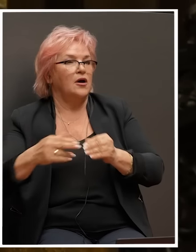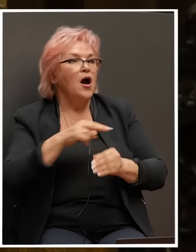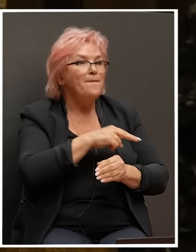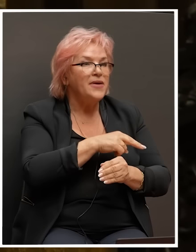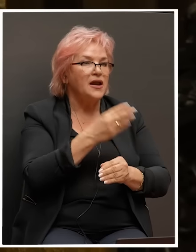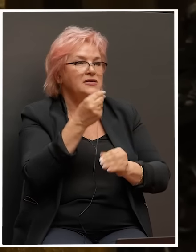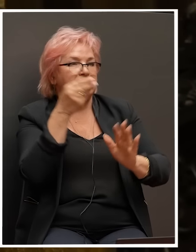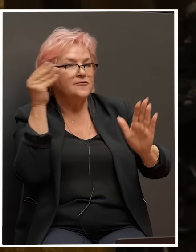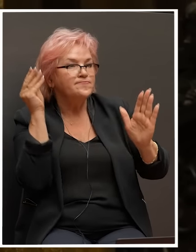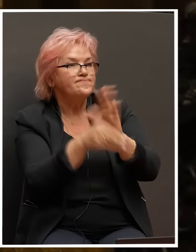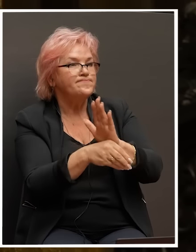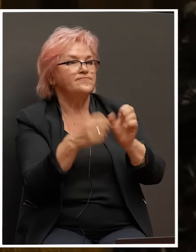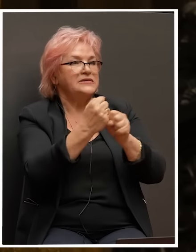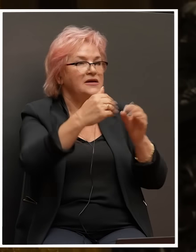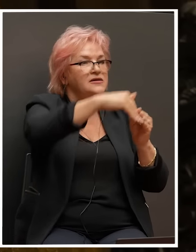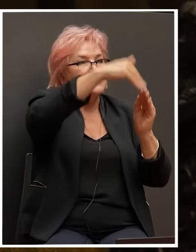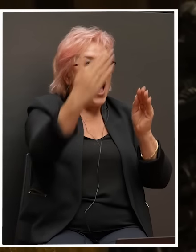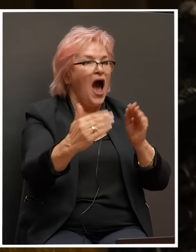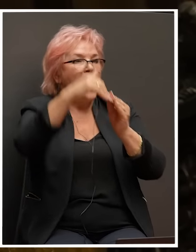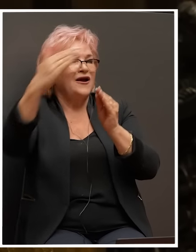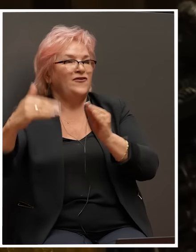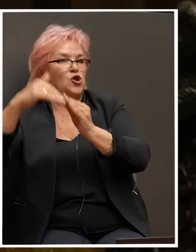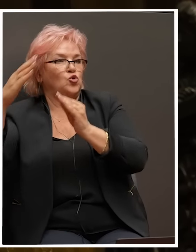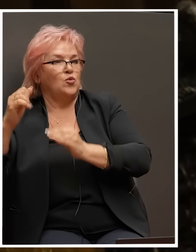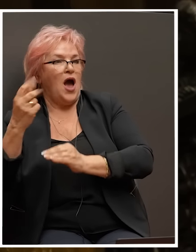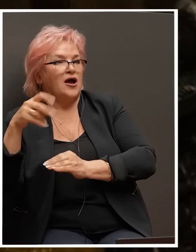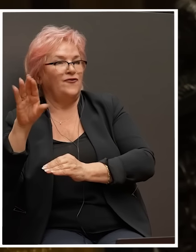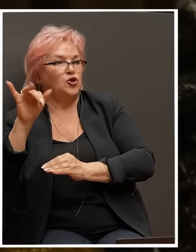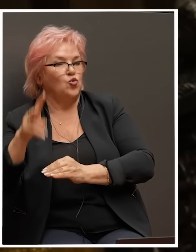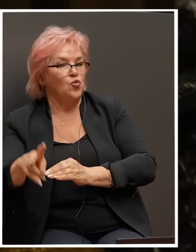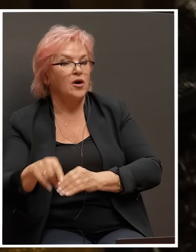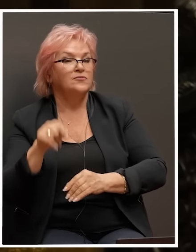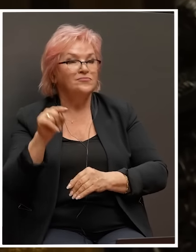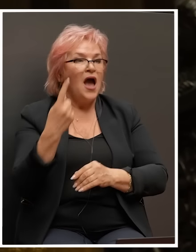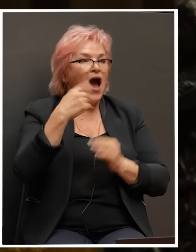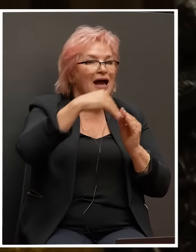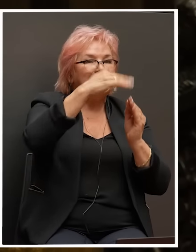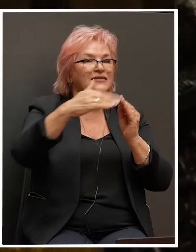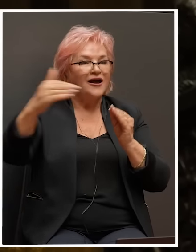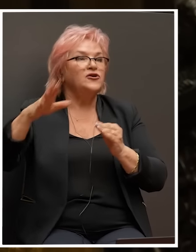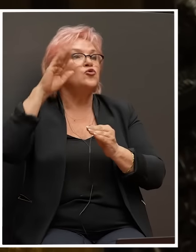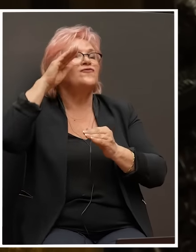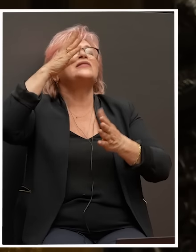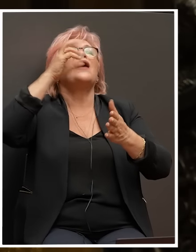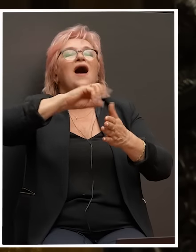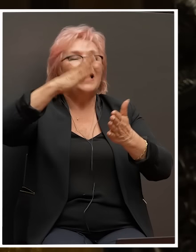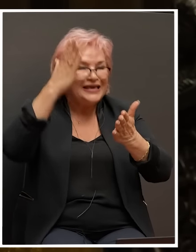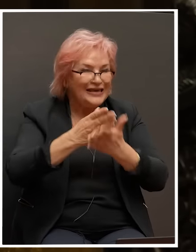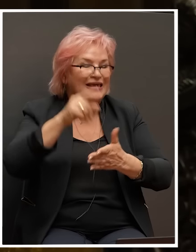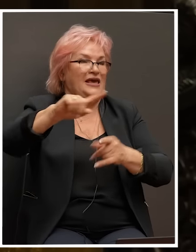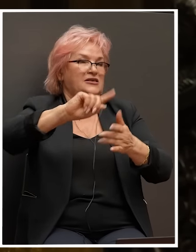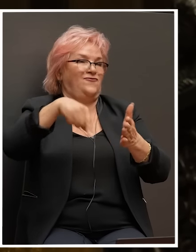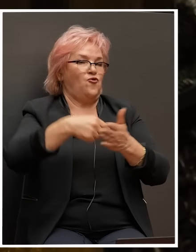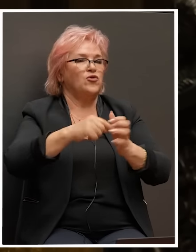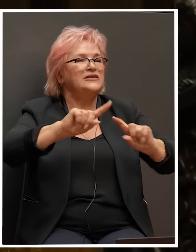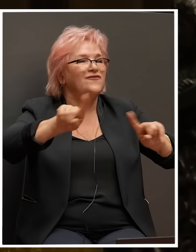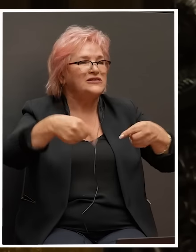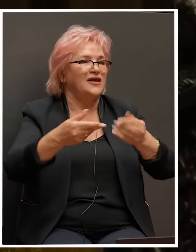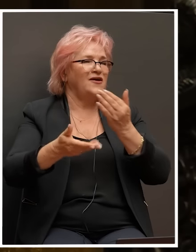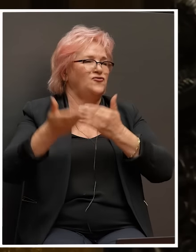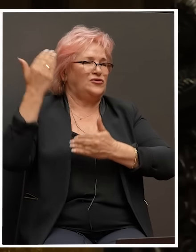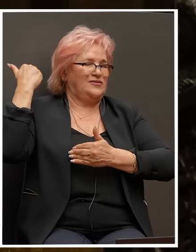Перетти вкладывает в строительство акведука. Надо сказать, что к этому моменту один акведук в городе-то есть. Его восстанавливают чуть